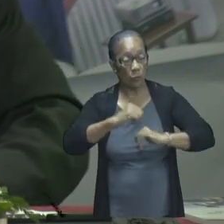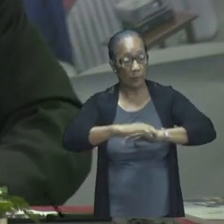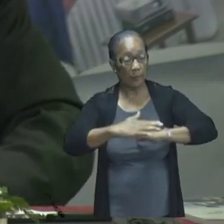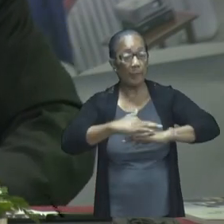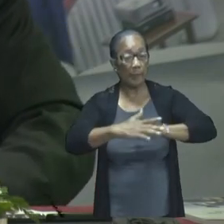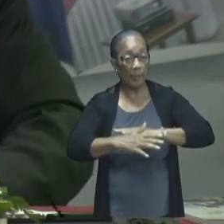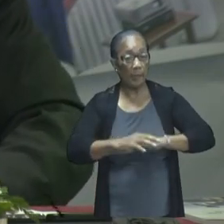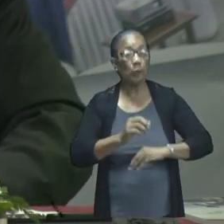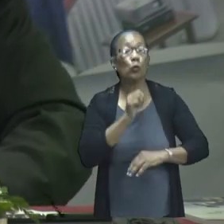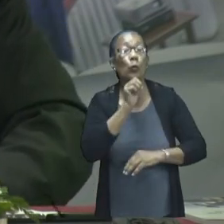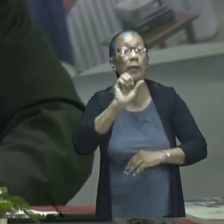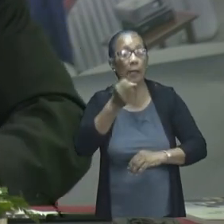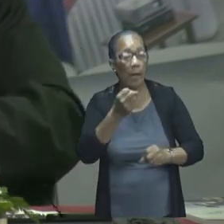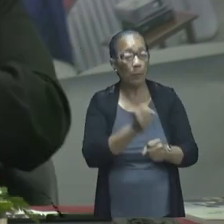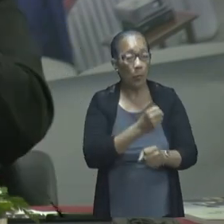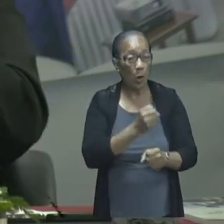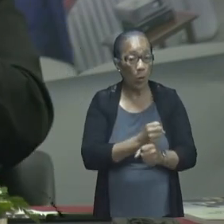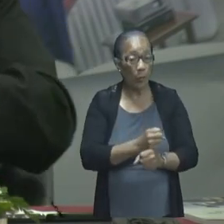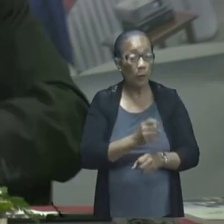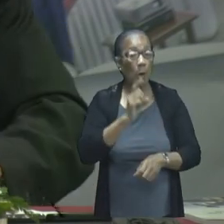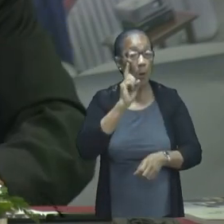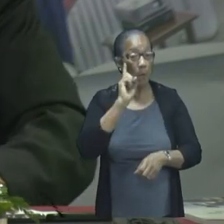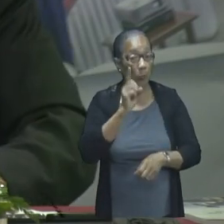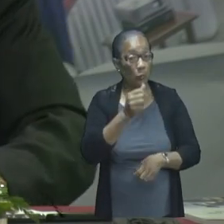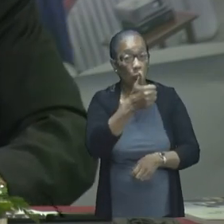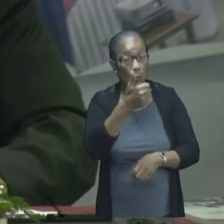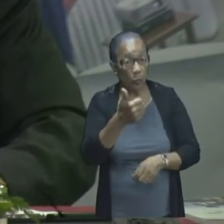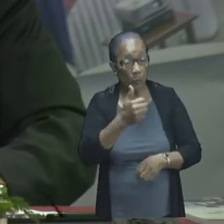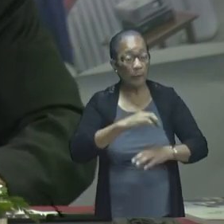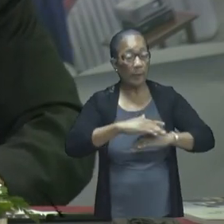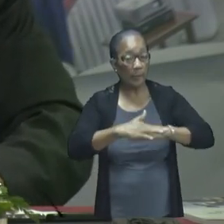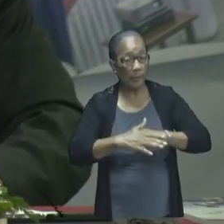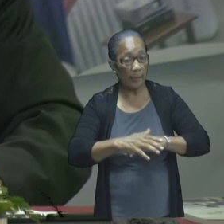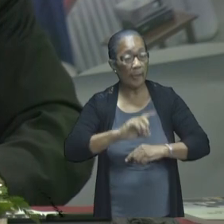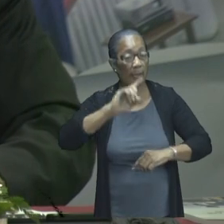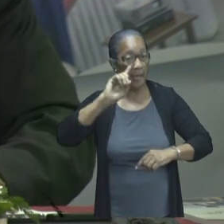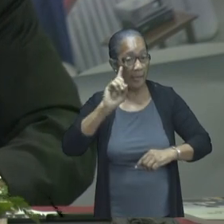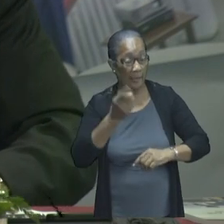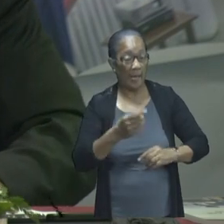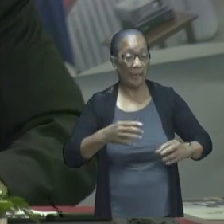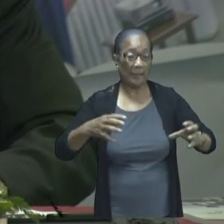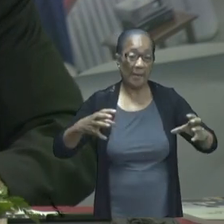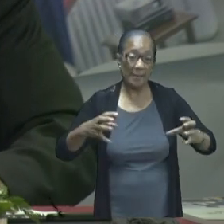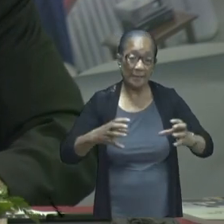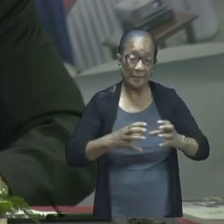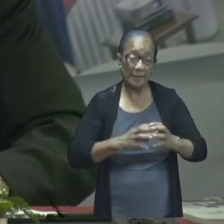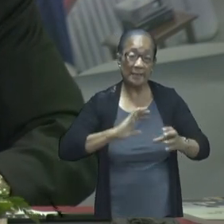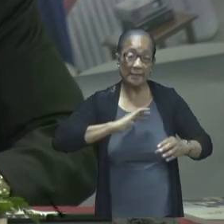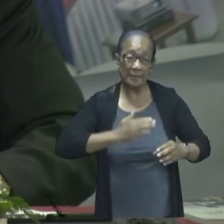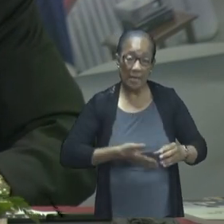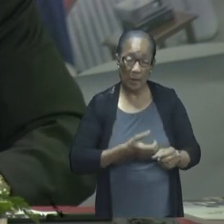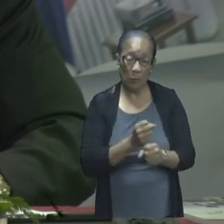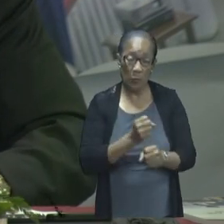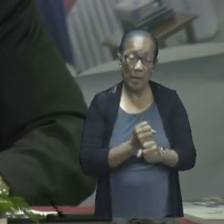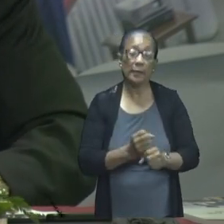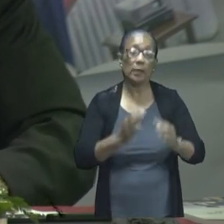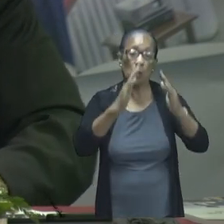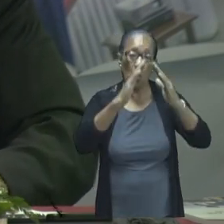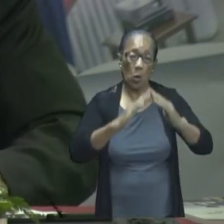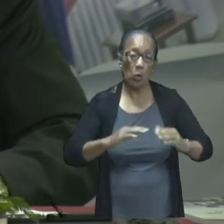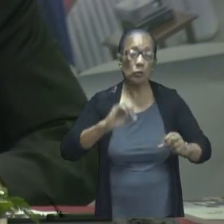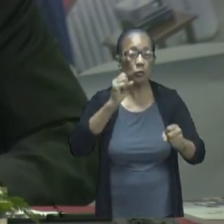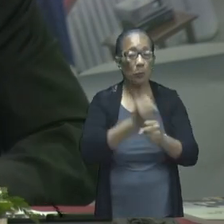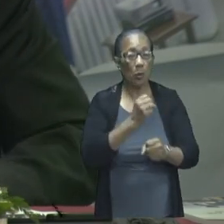reserveren en zij die niet kunnen bouwen daar gaan we basis van publiek-private samenwerking de woningen dan